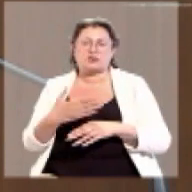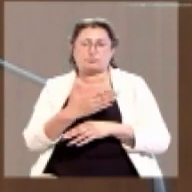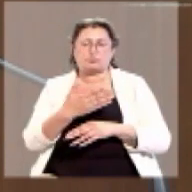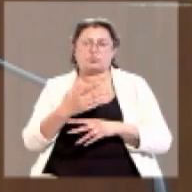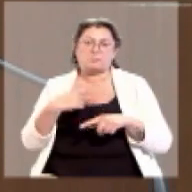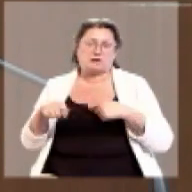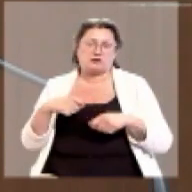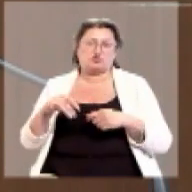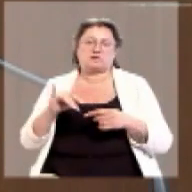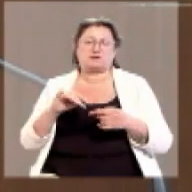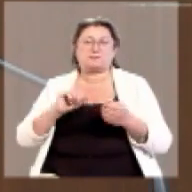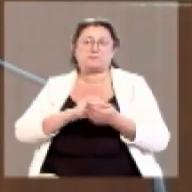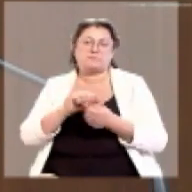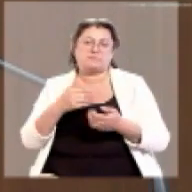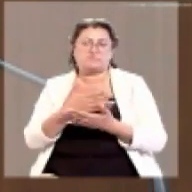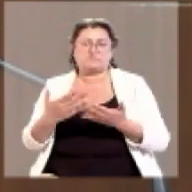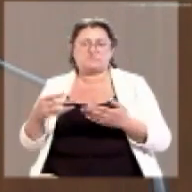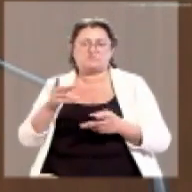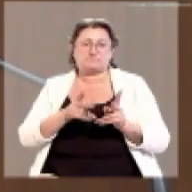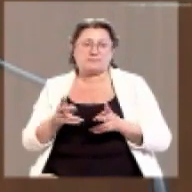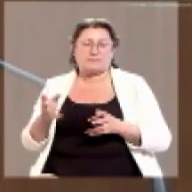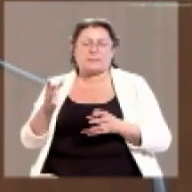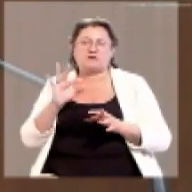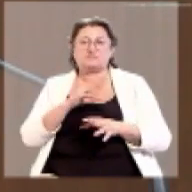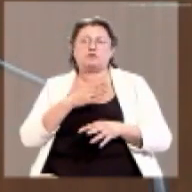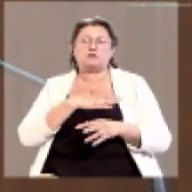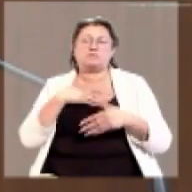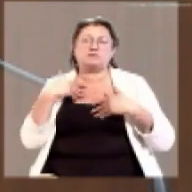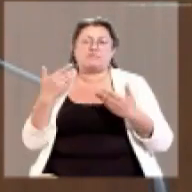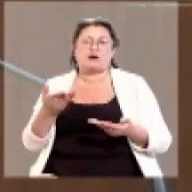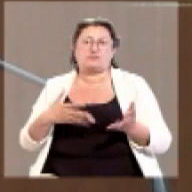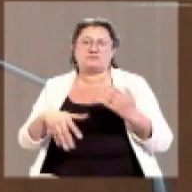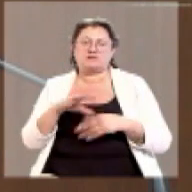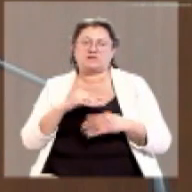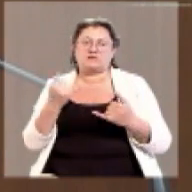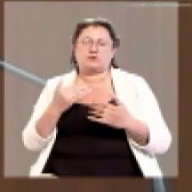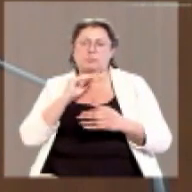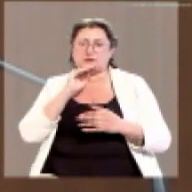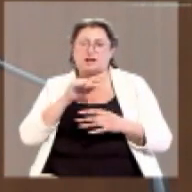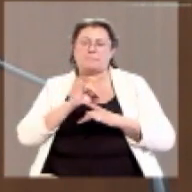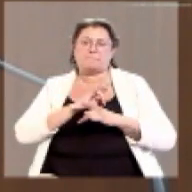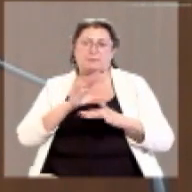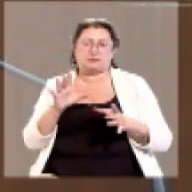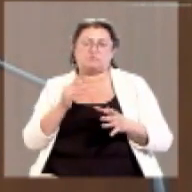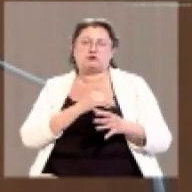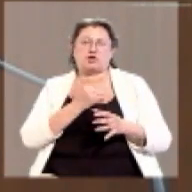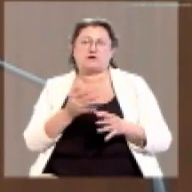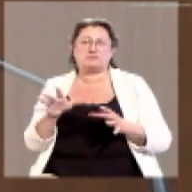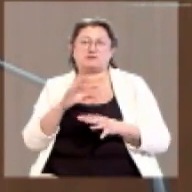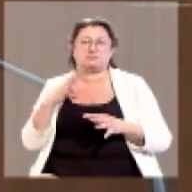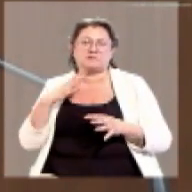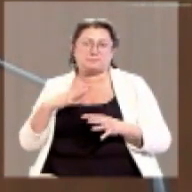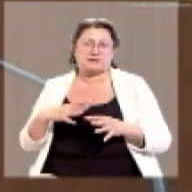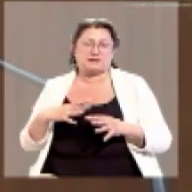с нашим профессиональным праздником. Құрметті қызметкерлер, ардагерлер және кәсіпкерлер, сіздерді бүгінгі кәсіби мерекелеріңізбен шын жүректен құттықтаймын. Сіздерге